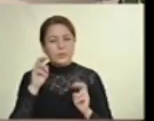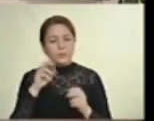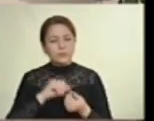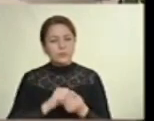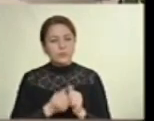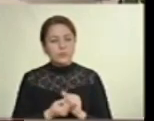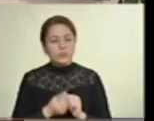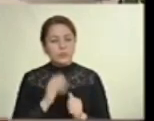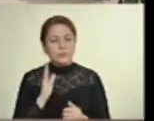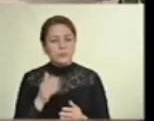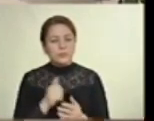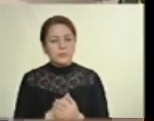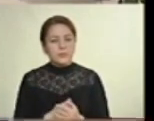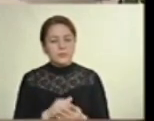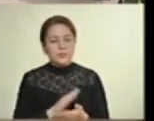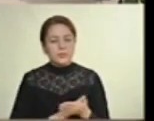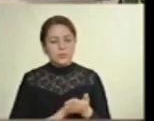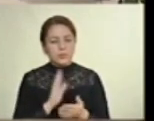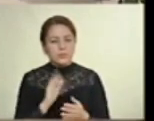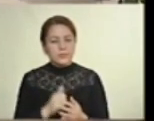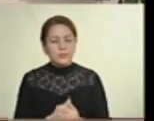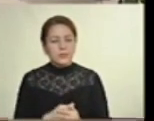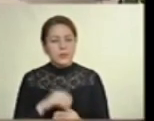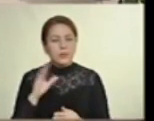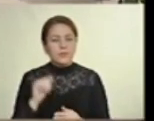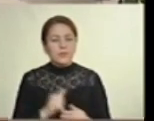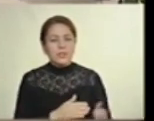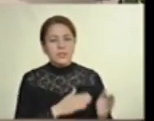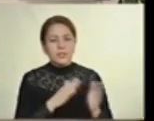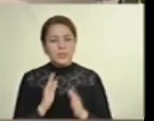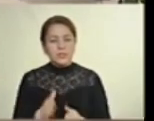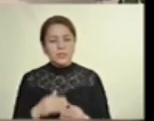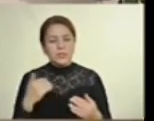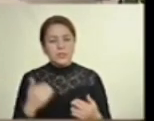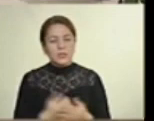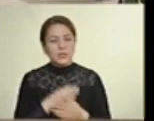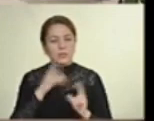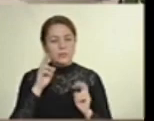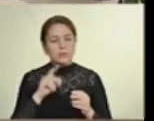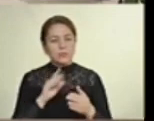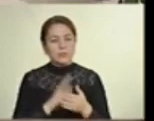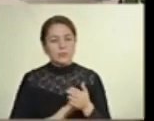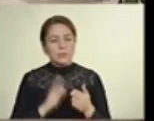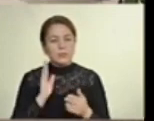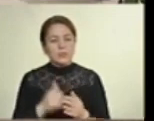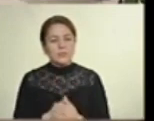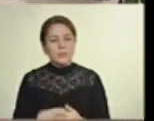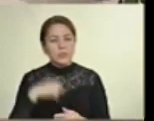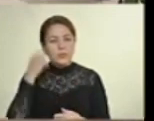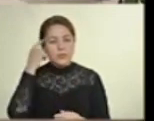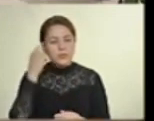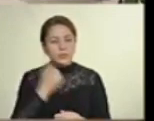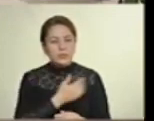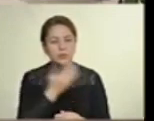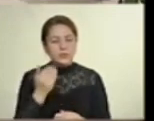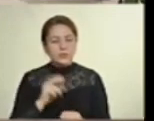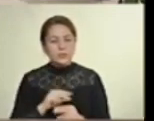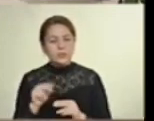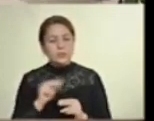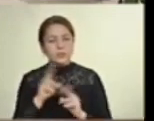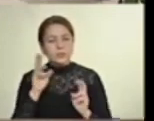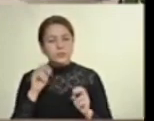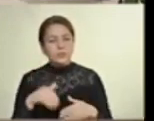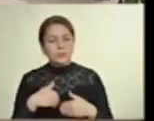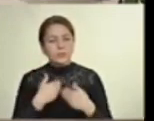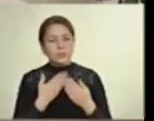mustahkamlab takrorlab olamiz va keyin yangi mavzuni davom ettiramiz. O'ylaymanki, siz o'tilgan mavzular